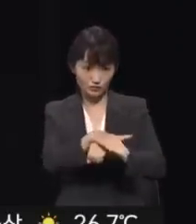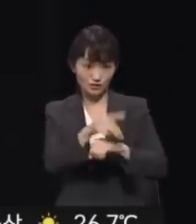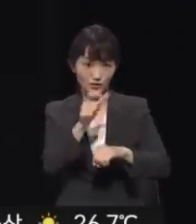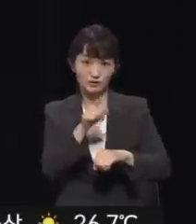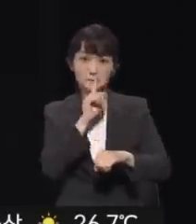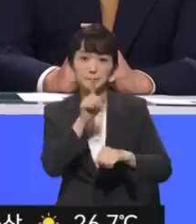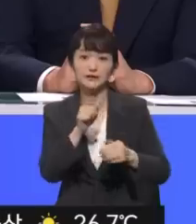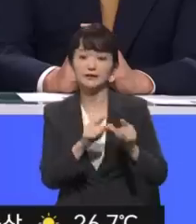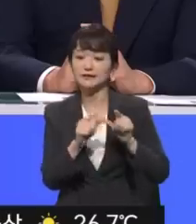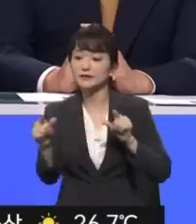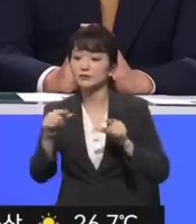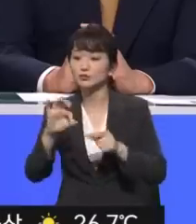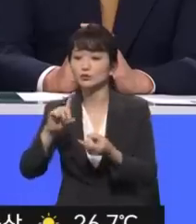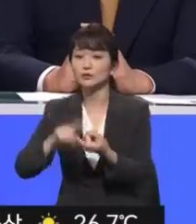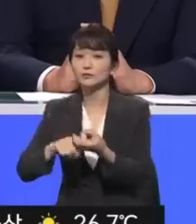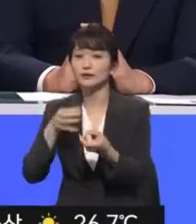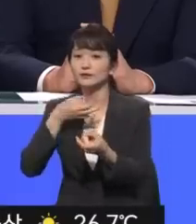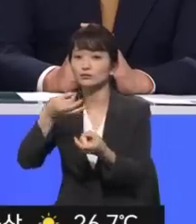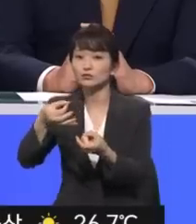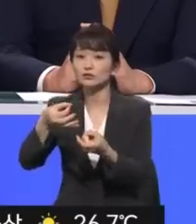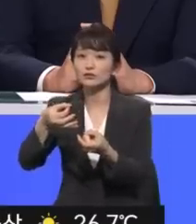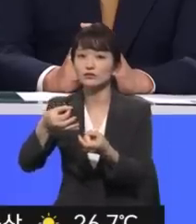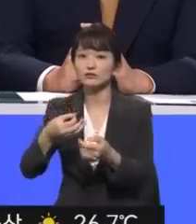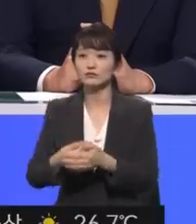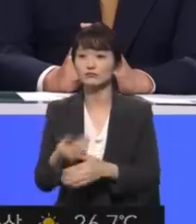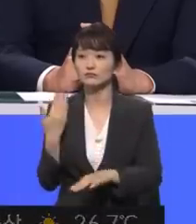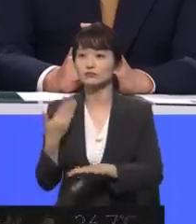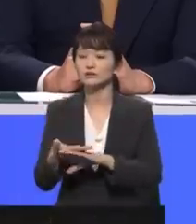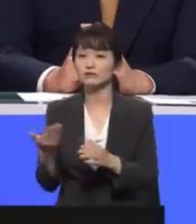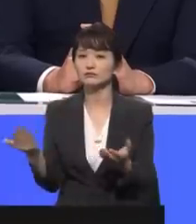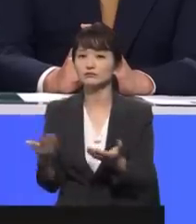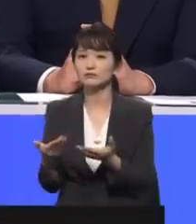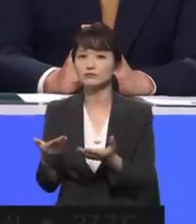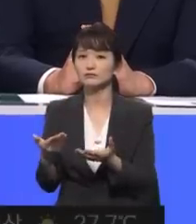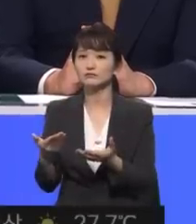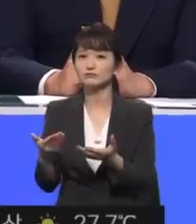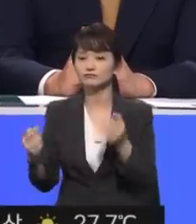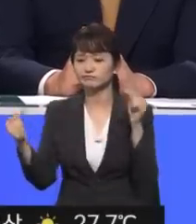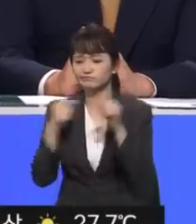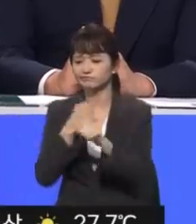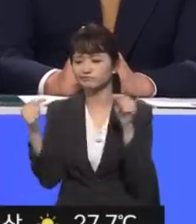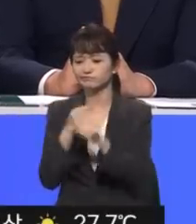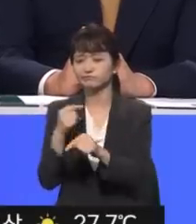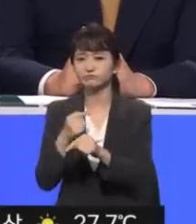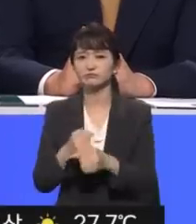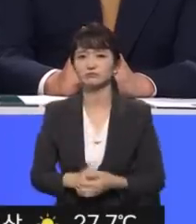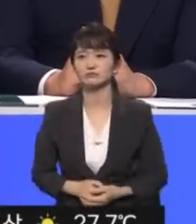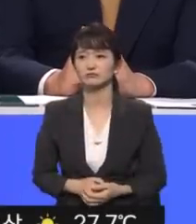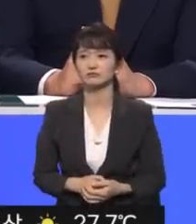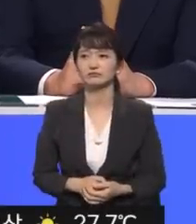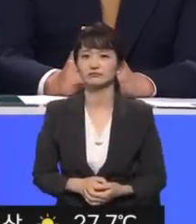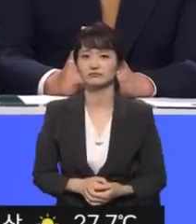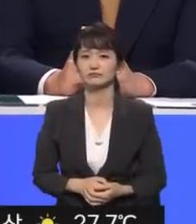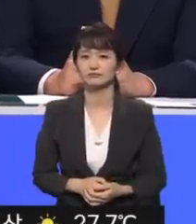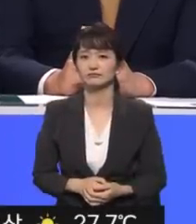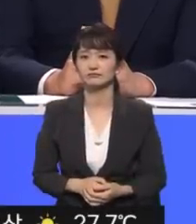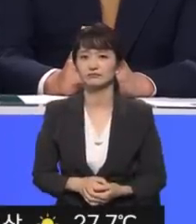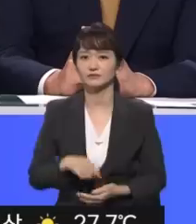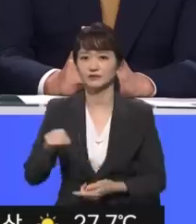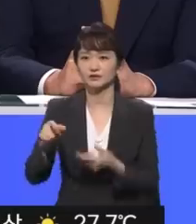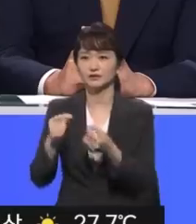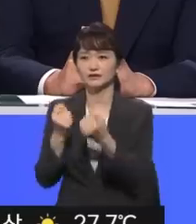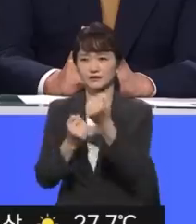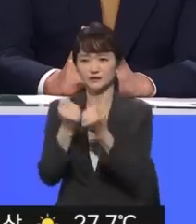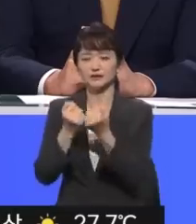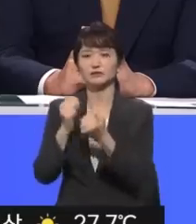윤회 관 으로 불리우는 분들은 다른 일을 한게 아닌가 이렇게도 해석하면 관해서 인가요 그렇게 해 속이 돼서